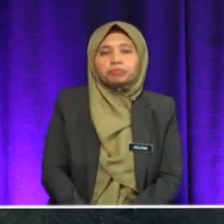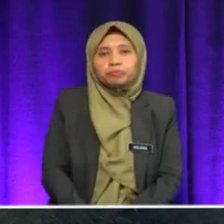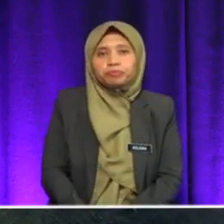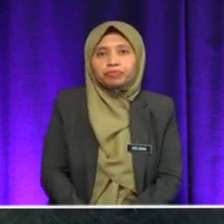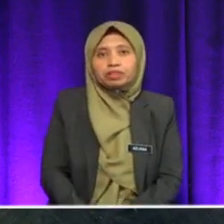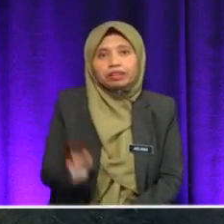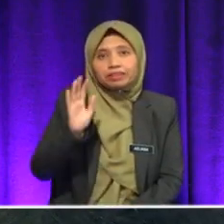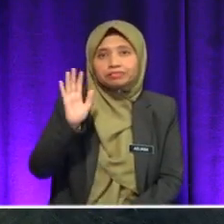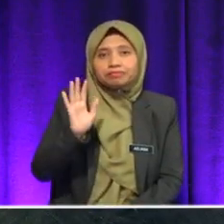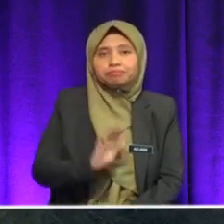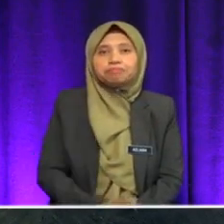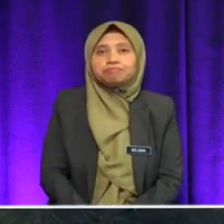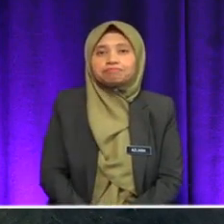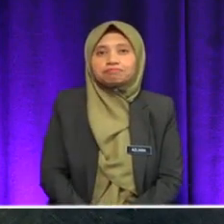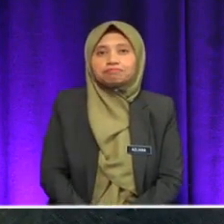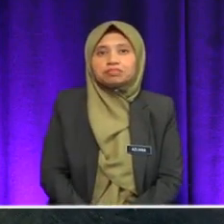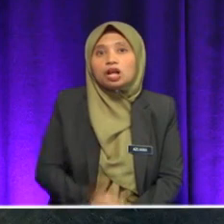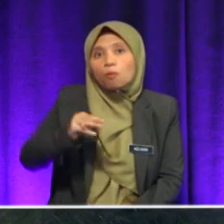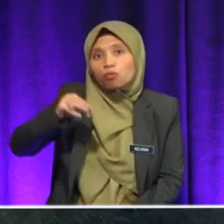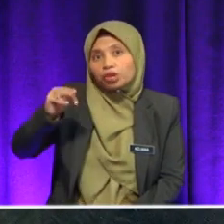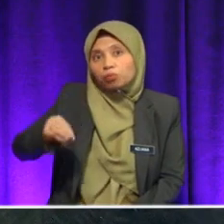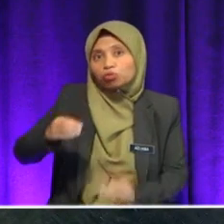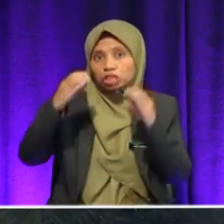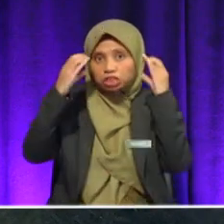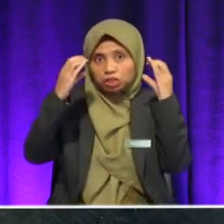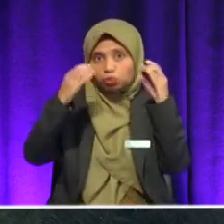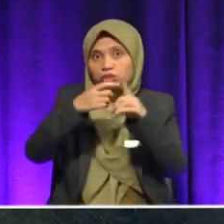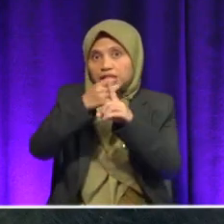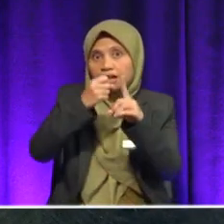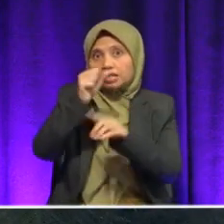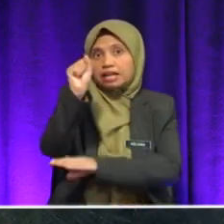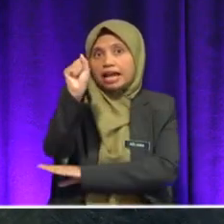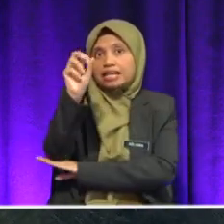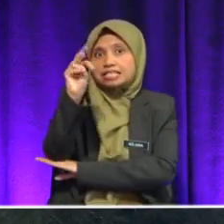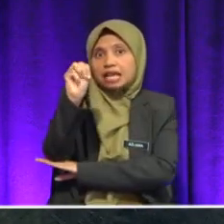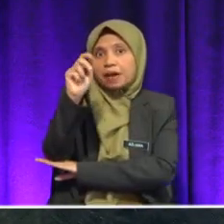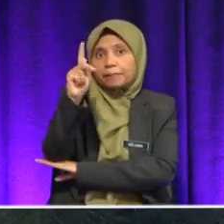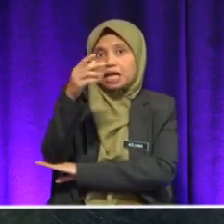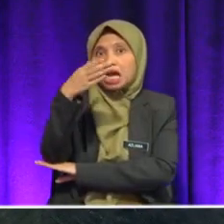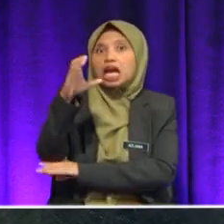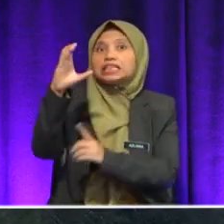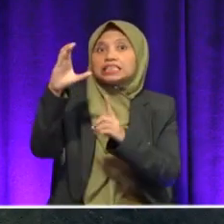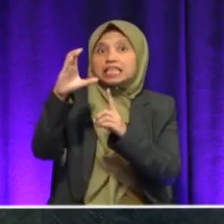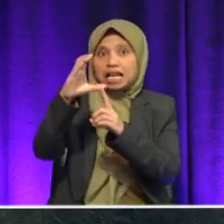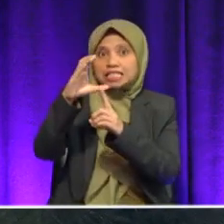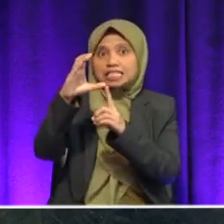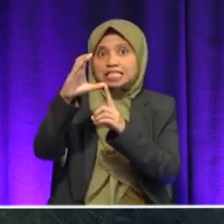Hai Laila ini murid-murid Cikgu dari SMK Ceres Kuala Lumpur